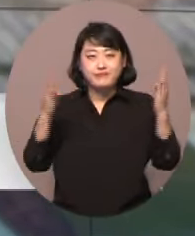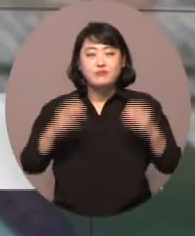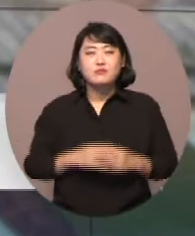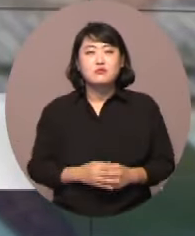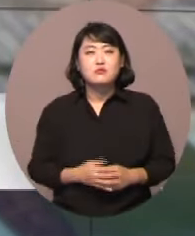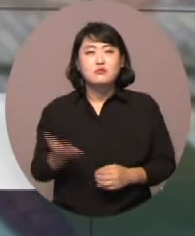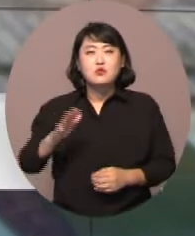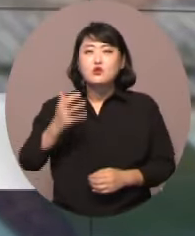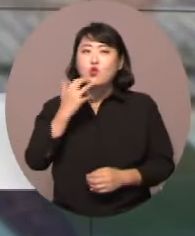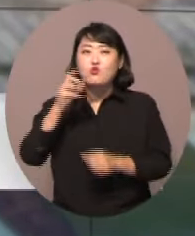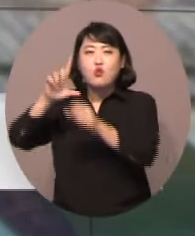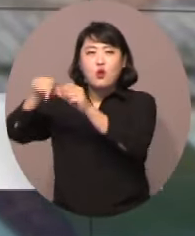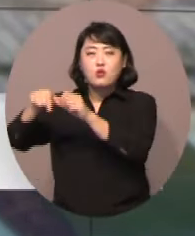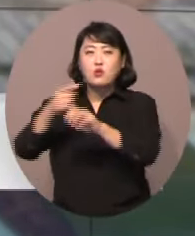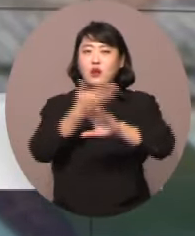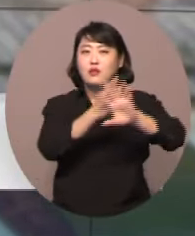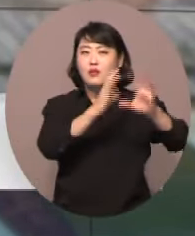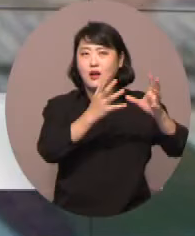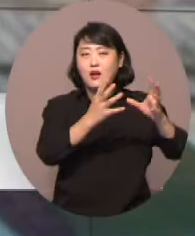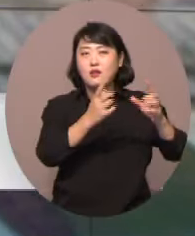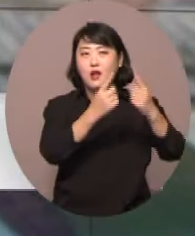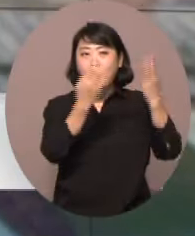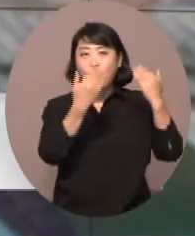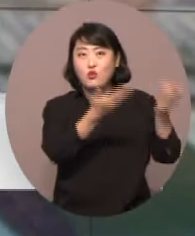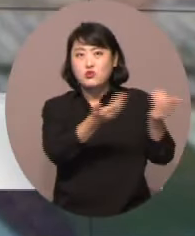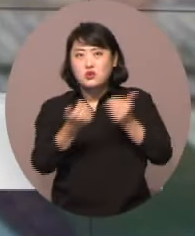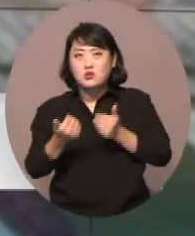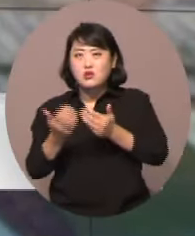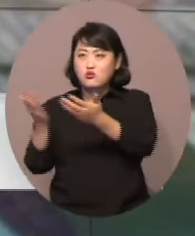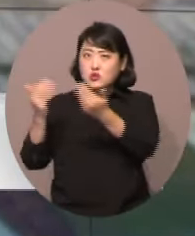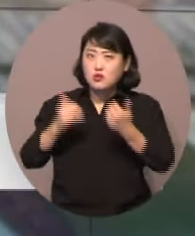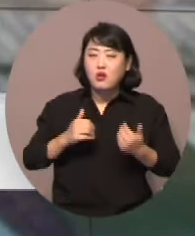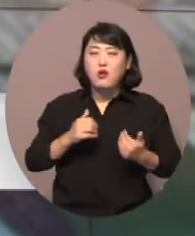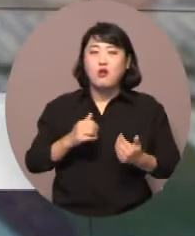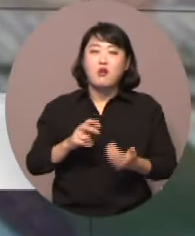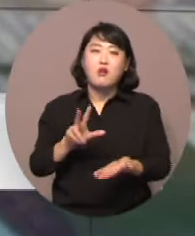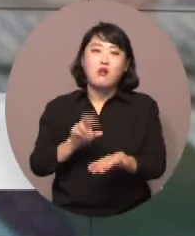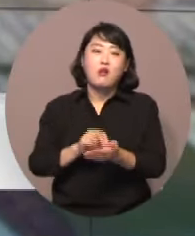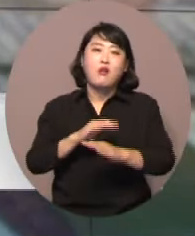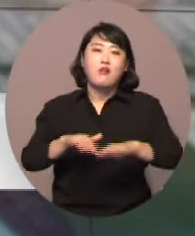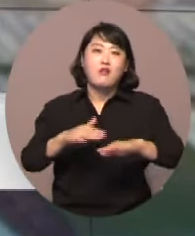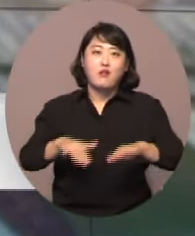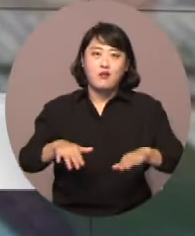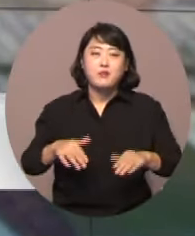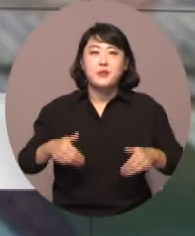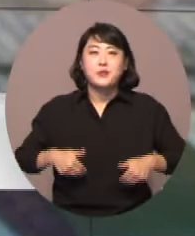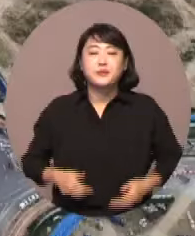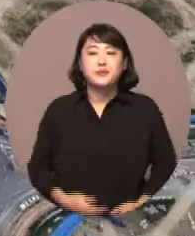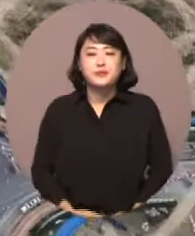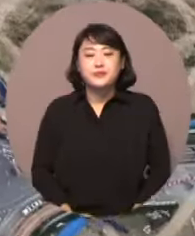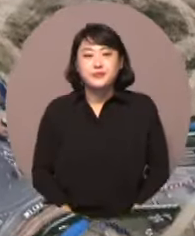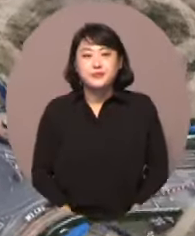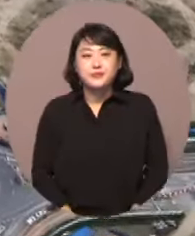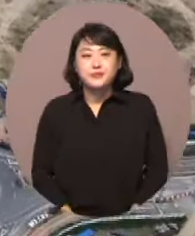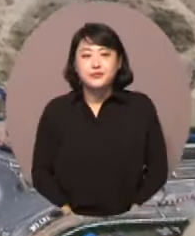하지만 수도권과 해외 대학 유치 등은 여전한 과제로 남아 있습니다. 김광현 기자입니다.